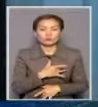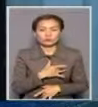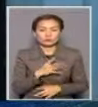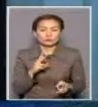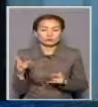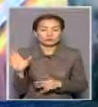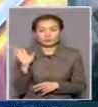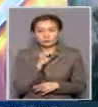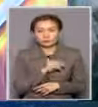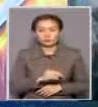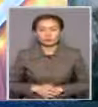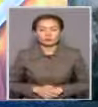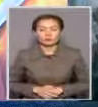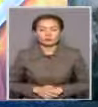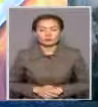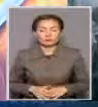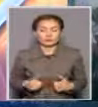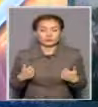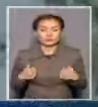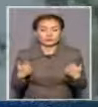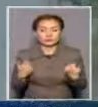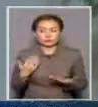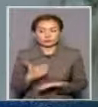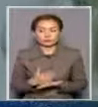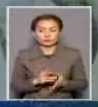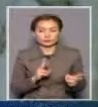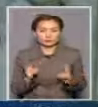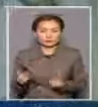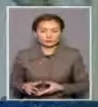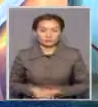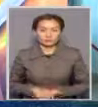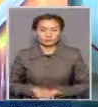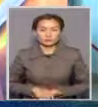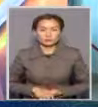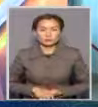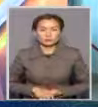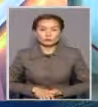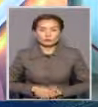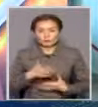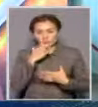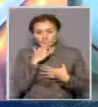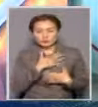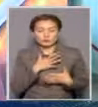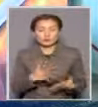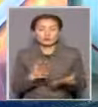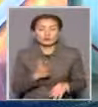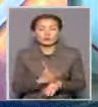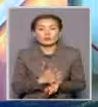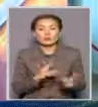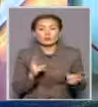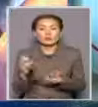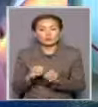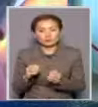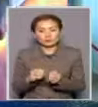сезініп, ішкі жан дүниесін қолмен беруге тырысады. Жүрегі жаны биге деген құмар. Біздің Перизат әрі